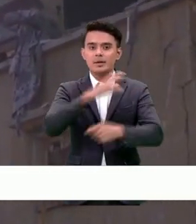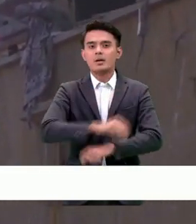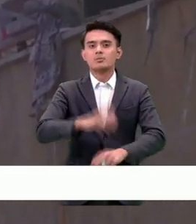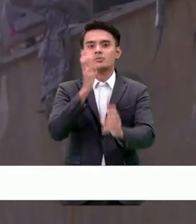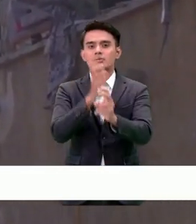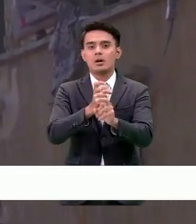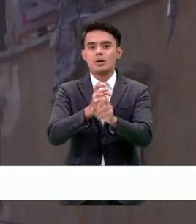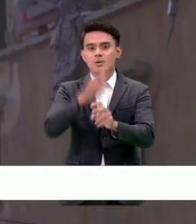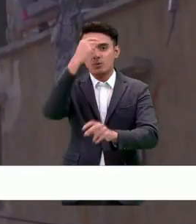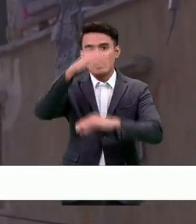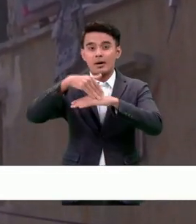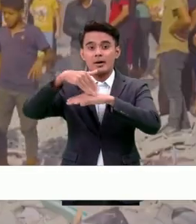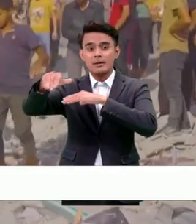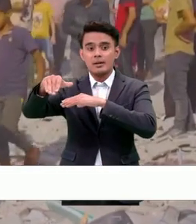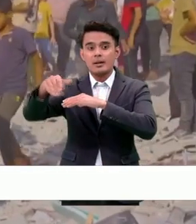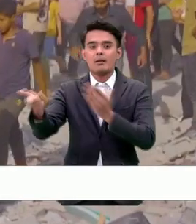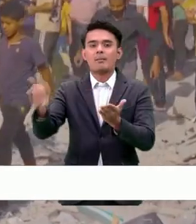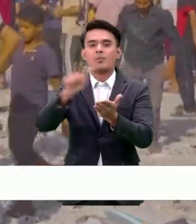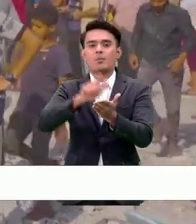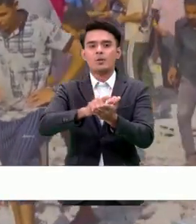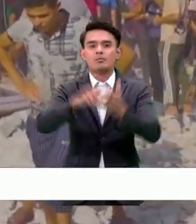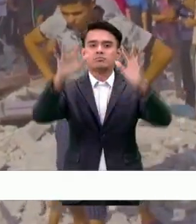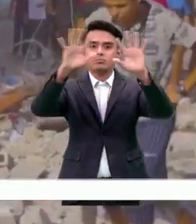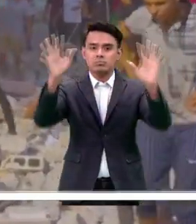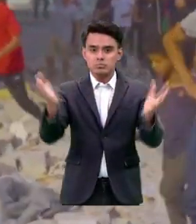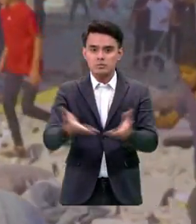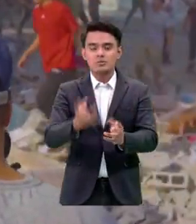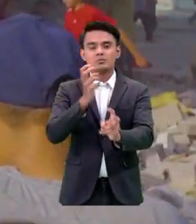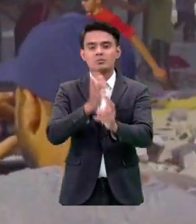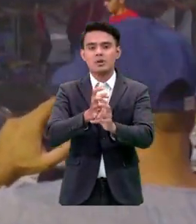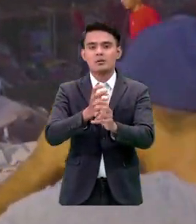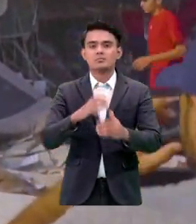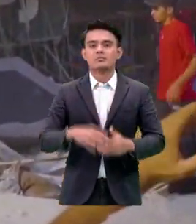komunik raman laporan d